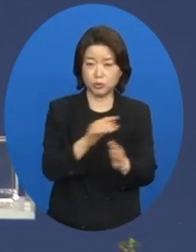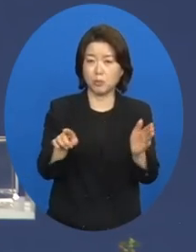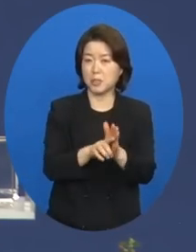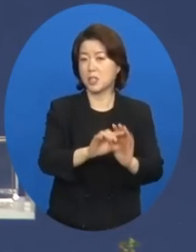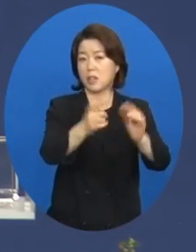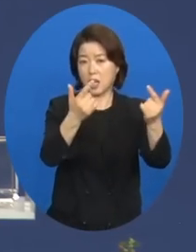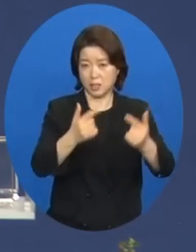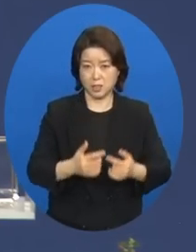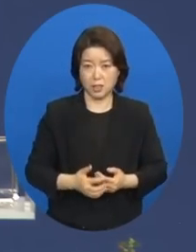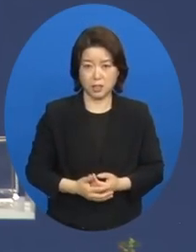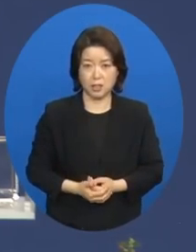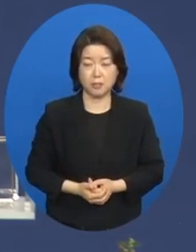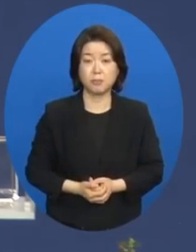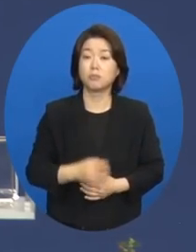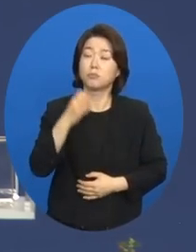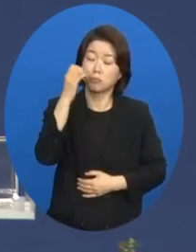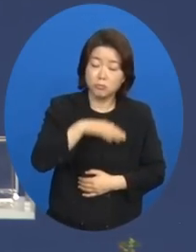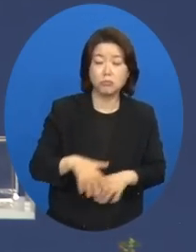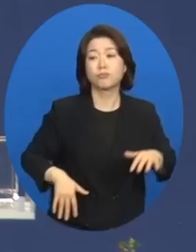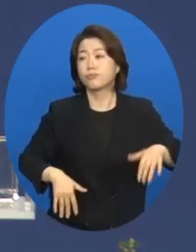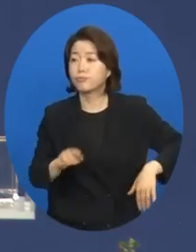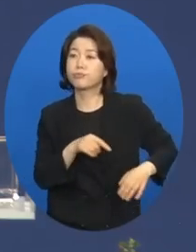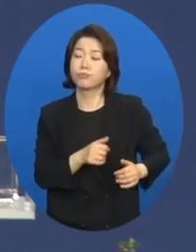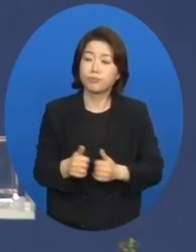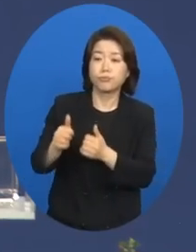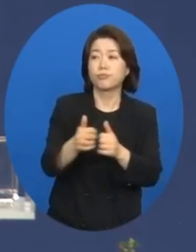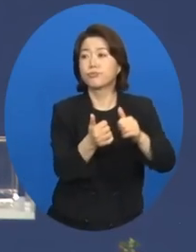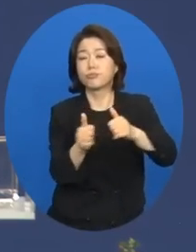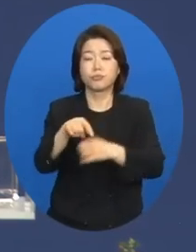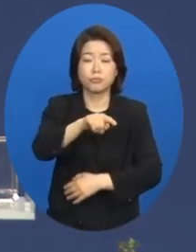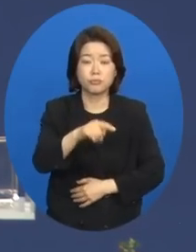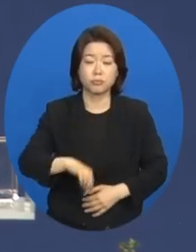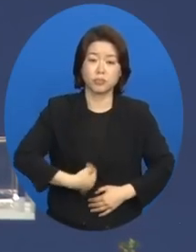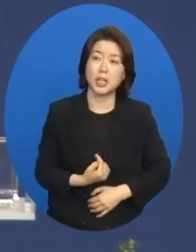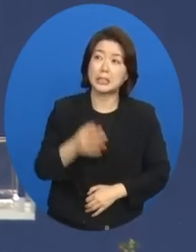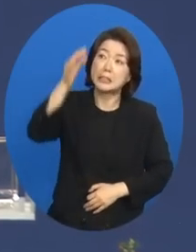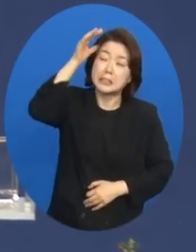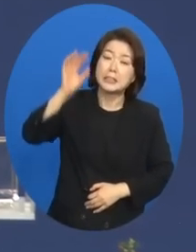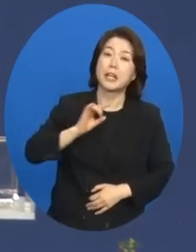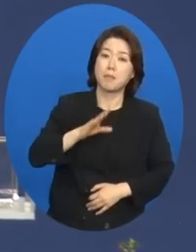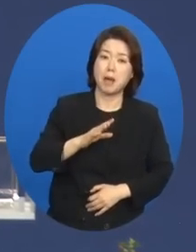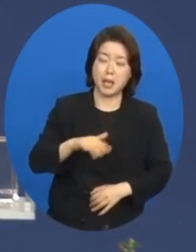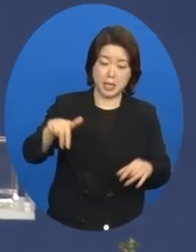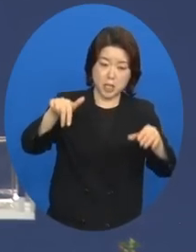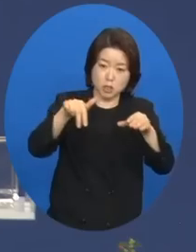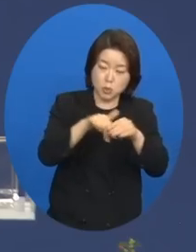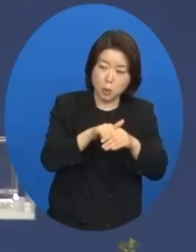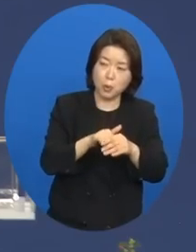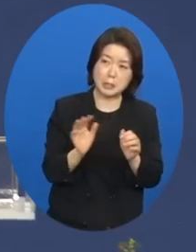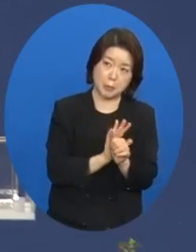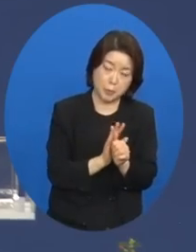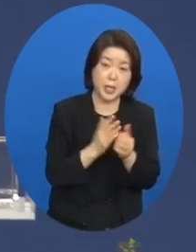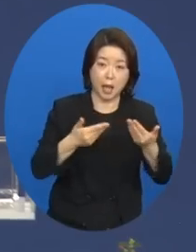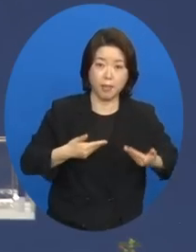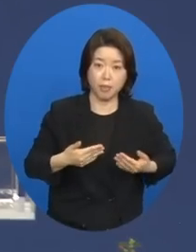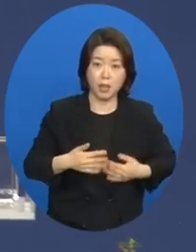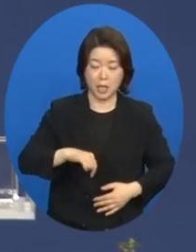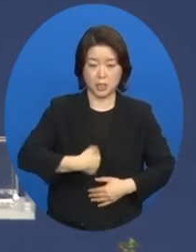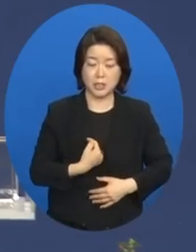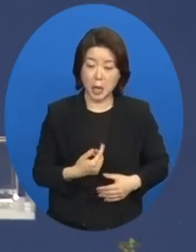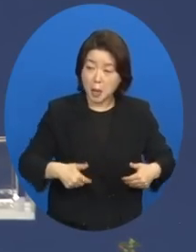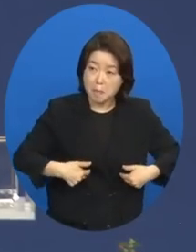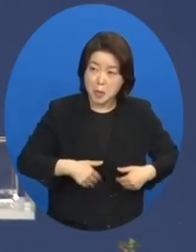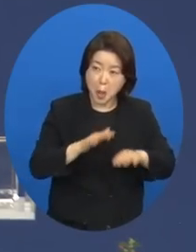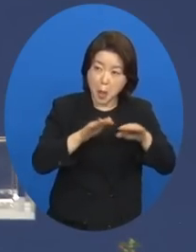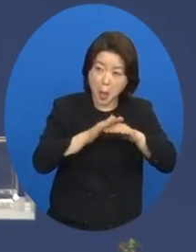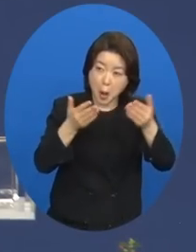처음부터 믿은 게 없다고요 그냥 덜렁덜렁 따라다니면서 자기 기대하는 바에 종교적 위안 내지는 자기 필요를